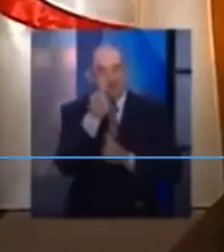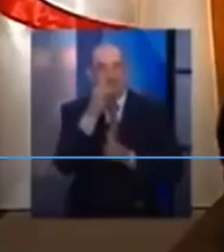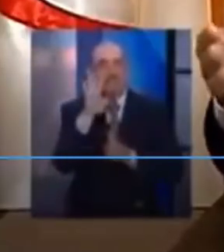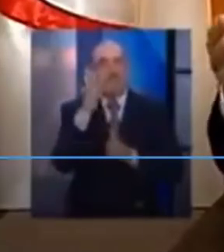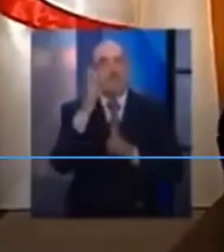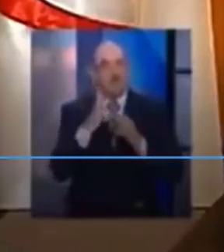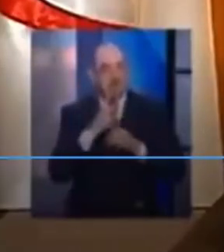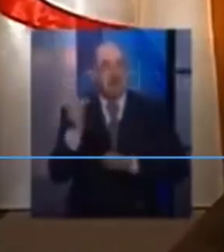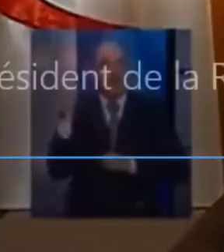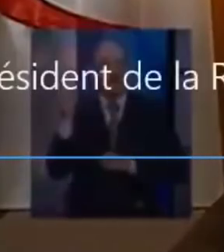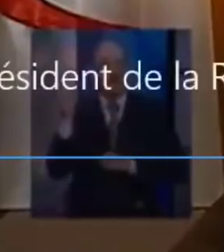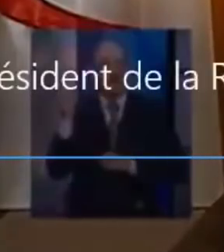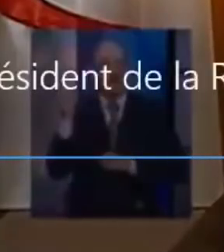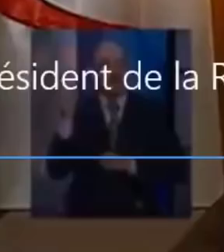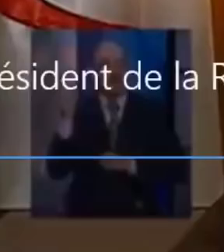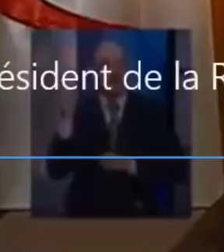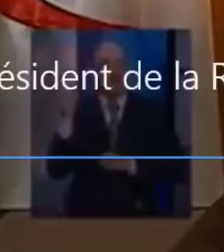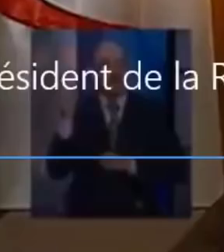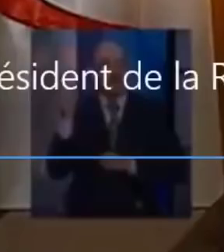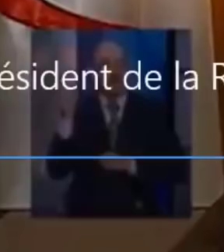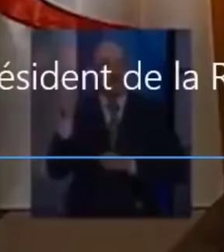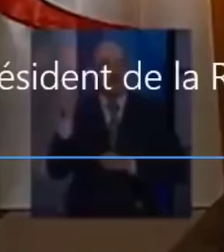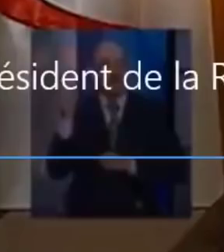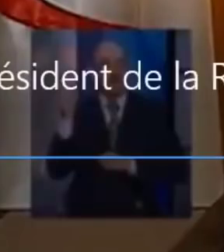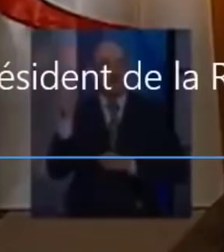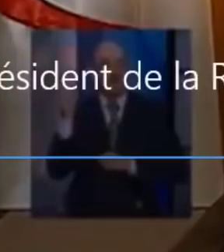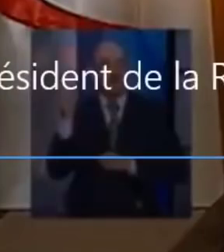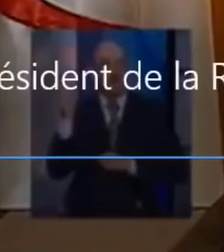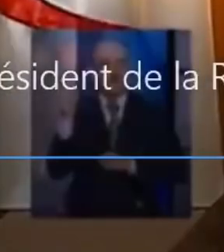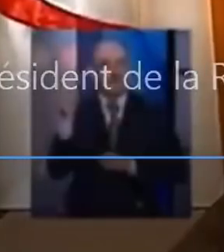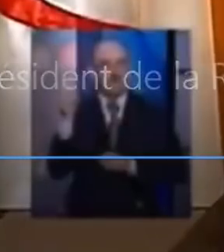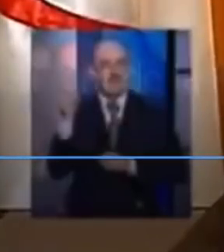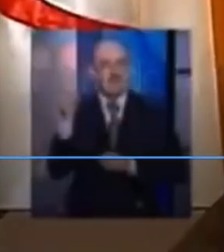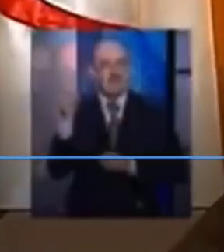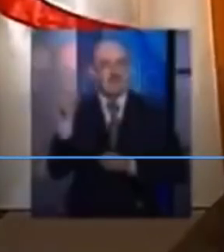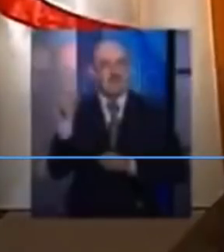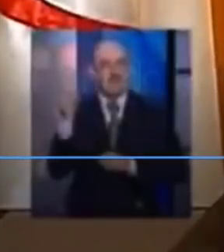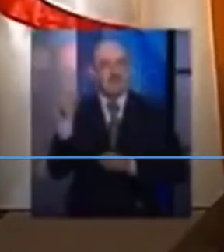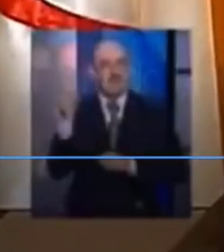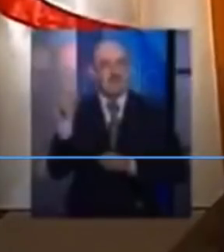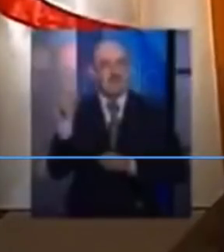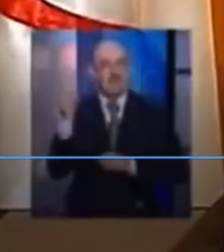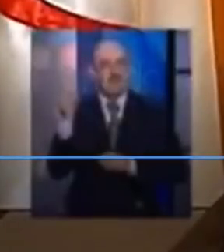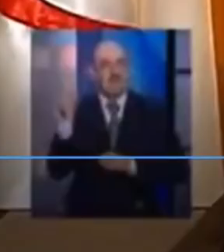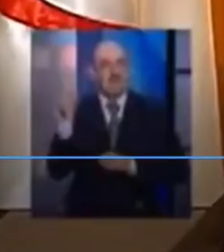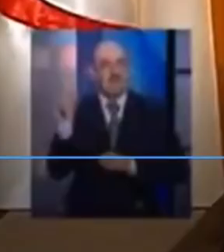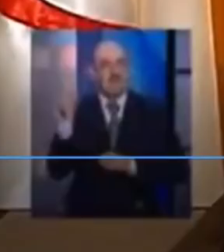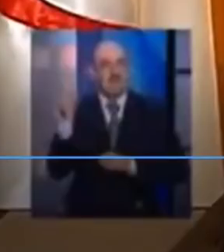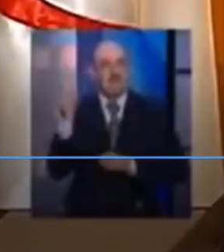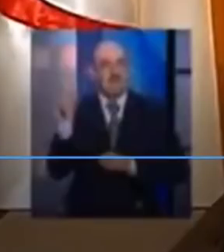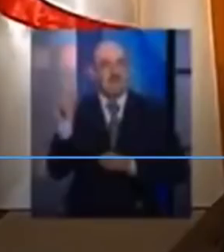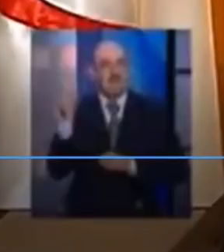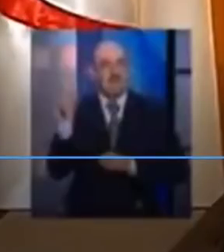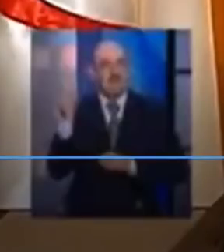كانت باش تدخل فيها. هذا يكفيني هنا نقد الحراك انقذ الجزائر من المأساة فبالتالي اي حراك قادم اللي فيه